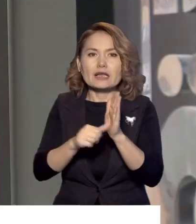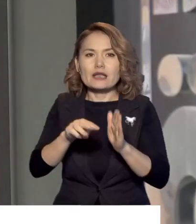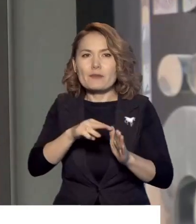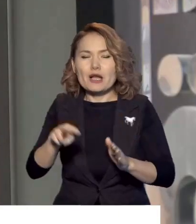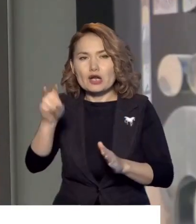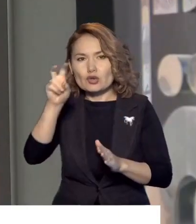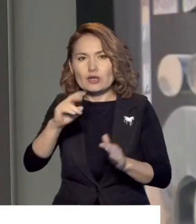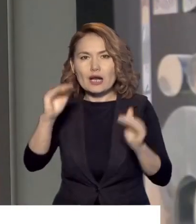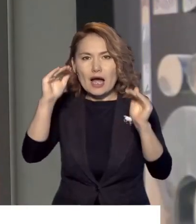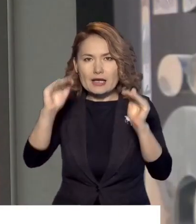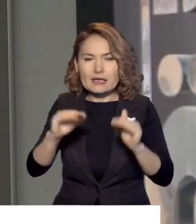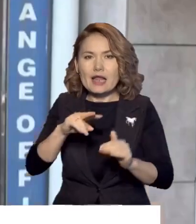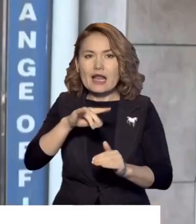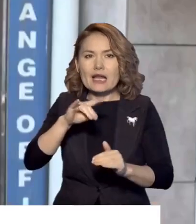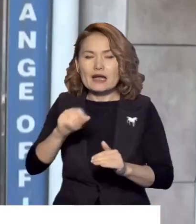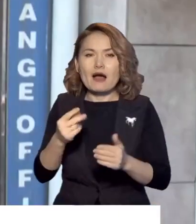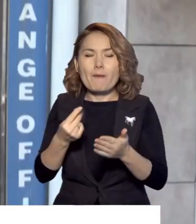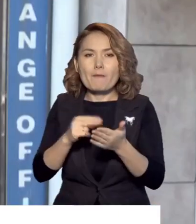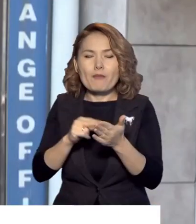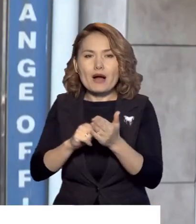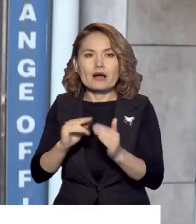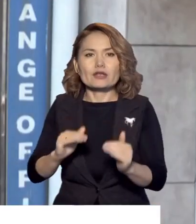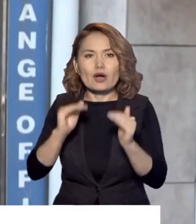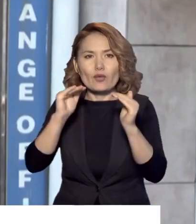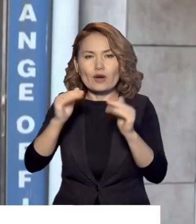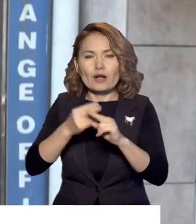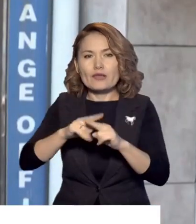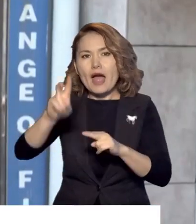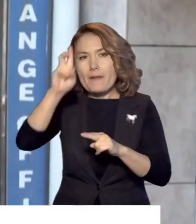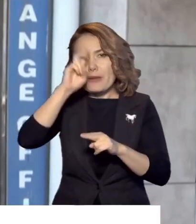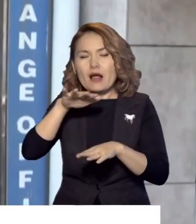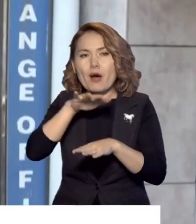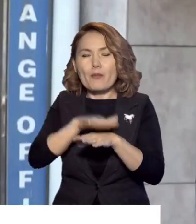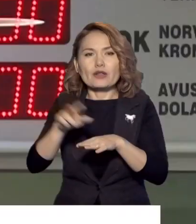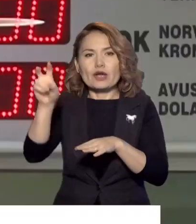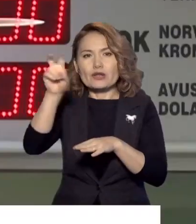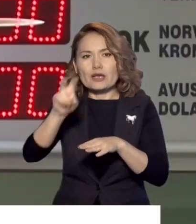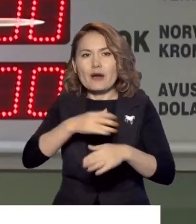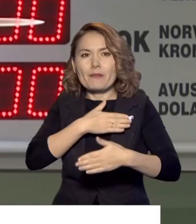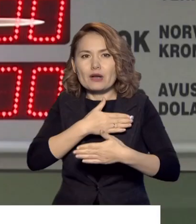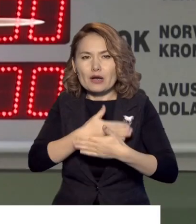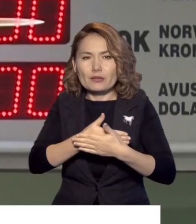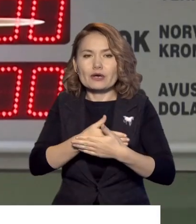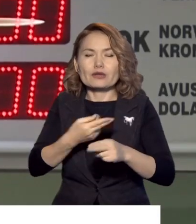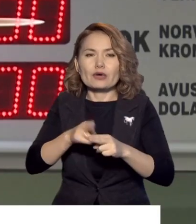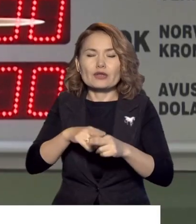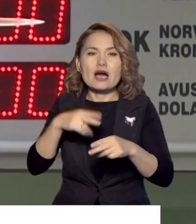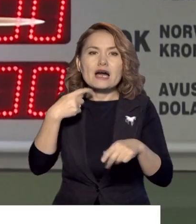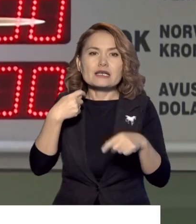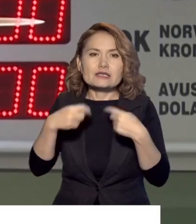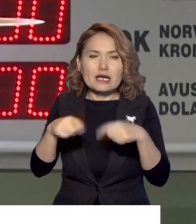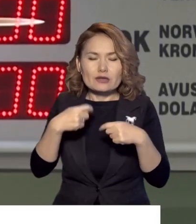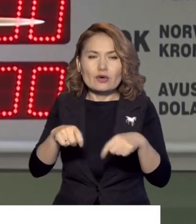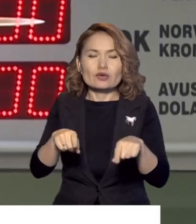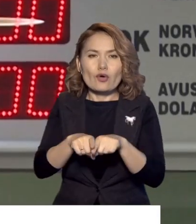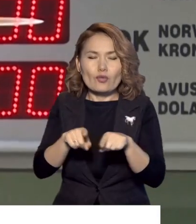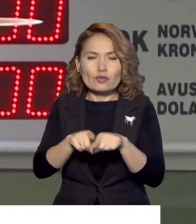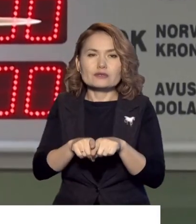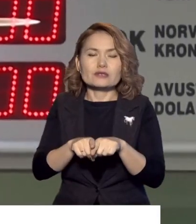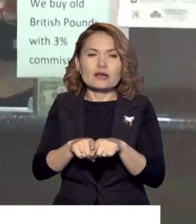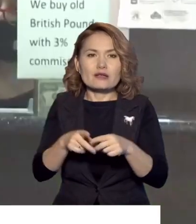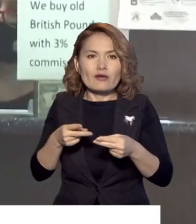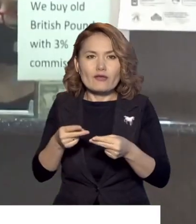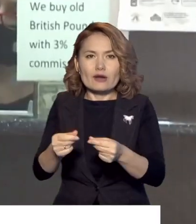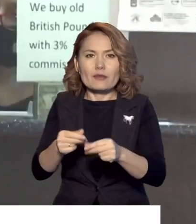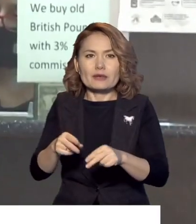долларға азайған. Лира бағамының өсуіне сонымен бірге елдің мемлекеттік банктерінің долларды белсенді түрде сата бастауы да ықпал етіп отыр. Айта